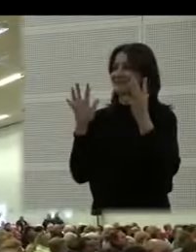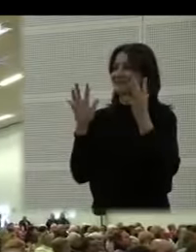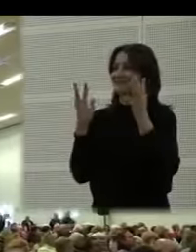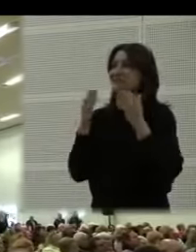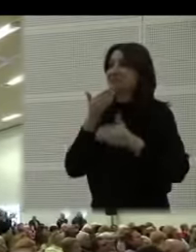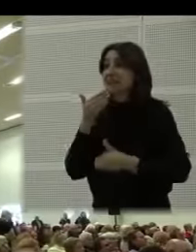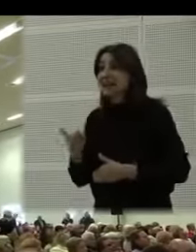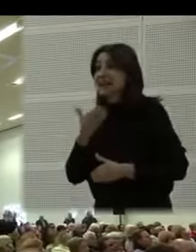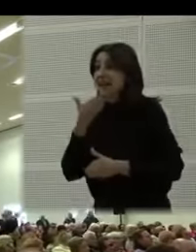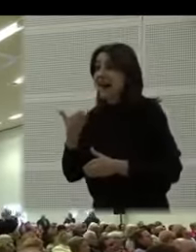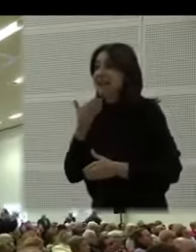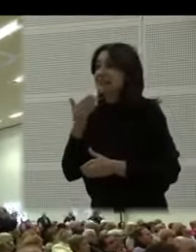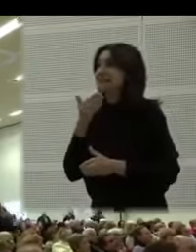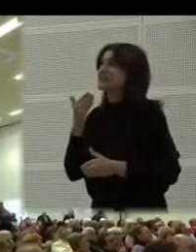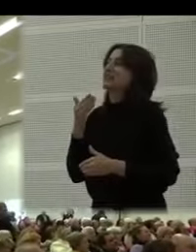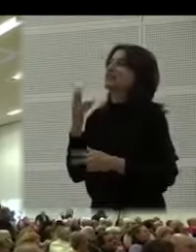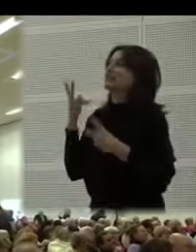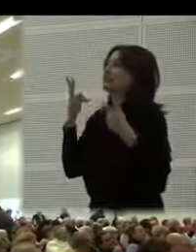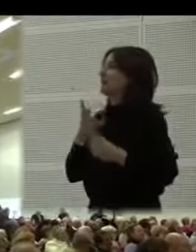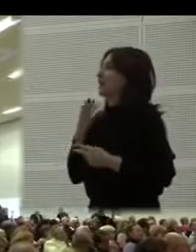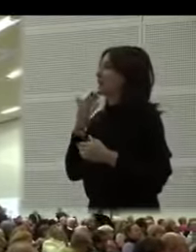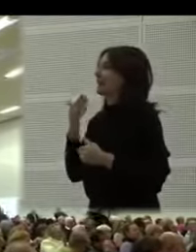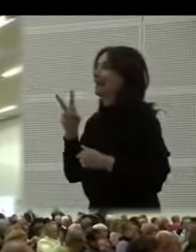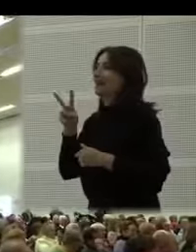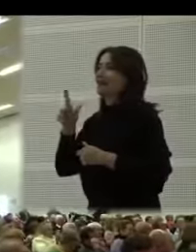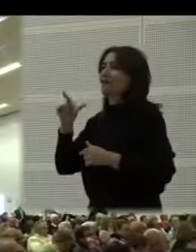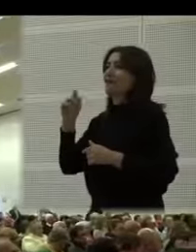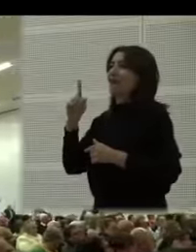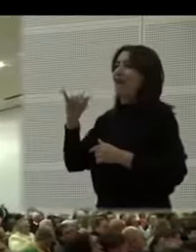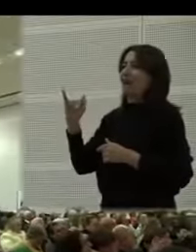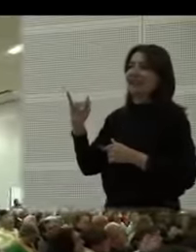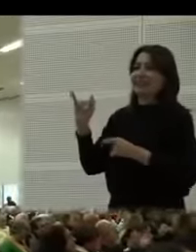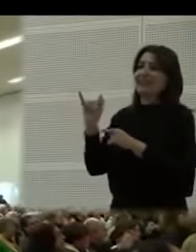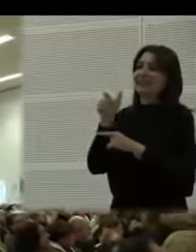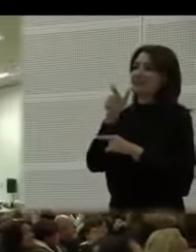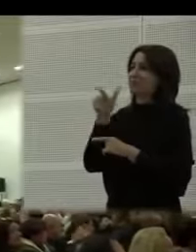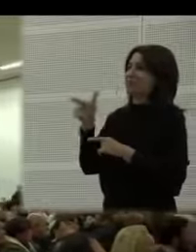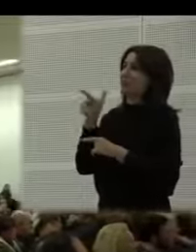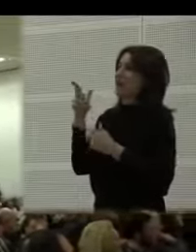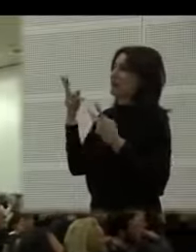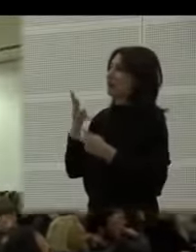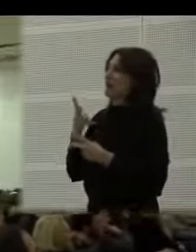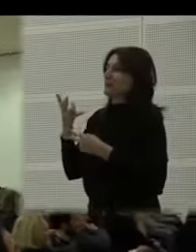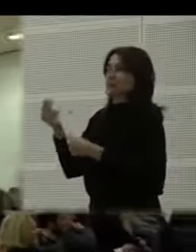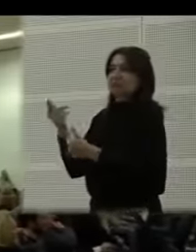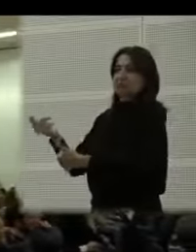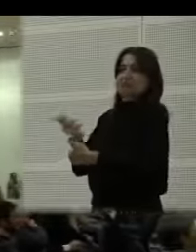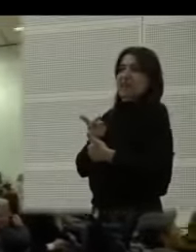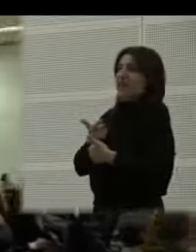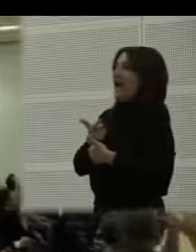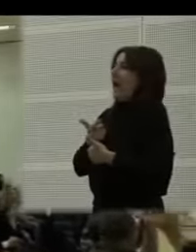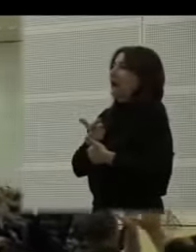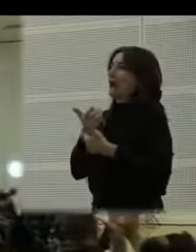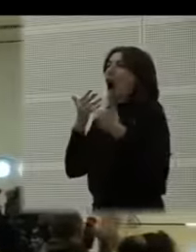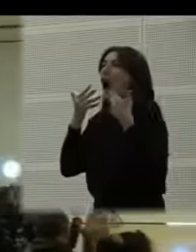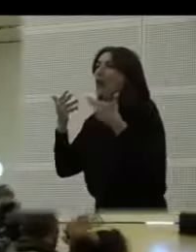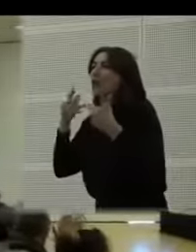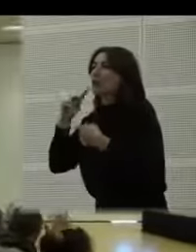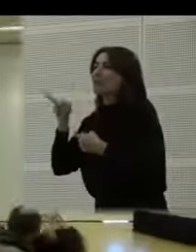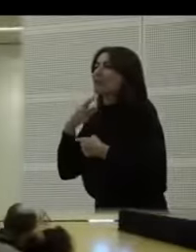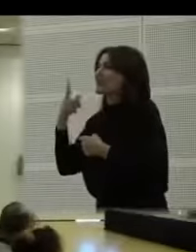Grazie Vladi, grazie davvero. Non potevi farci regalo più grande, auguro migliore.